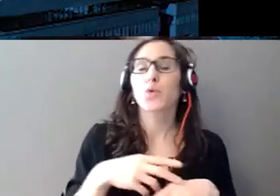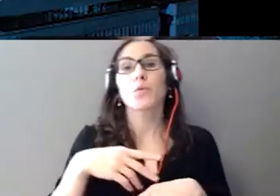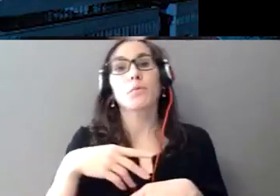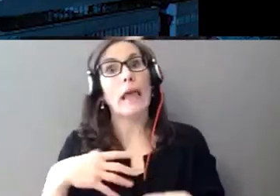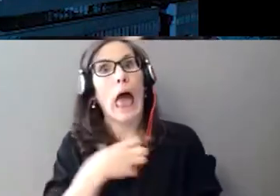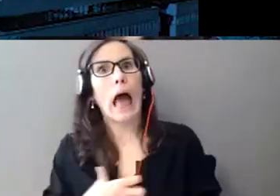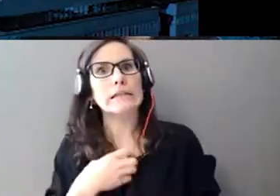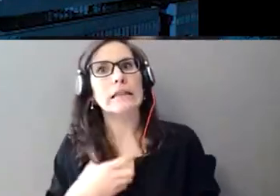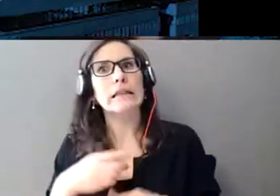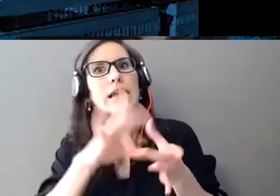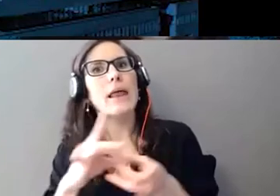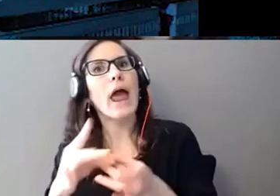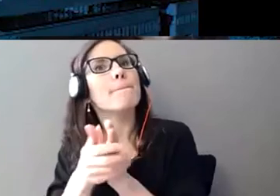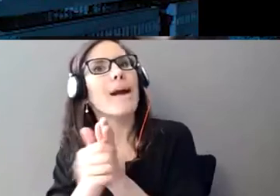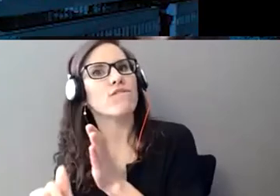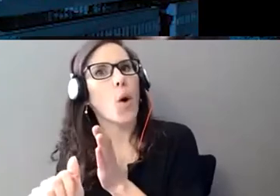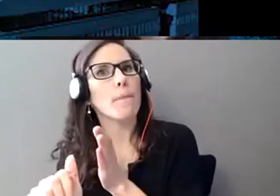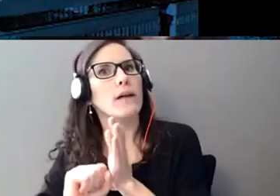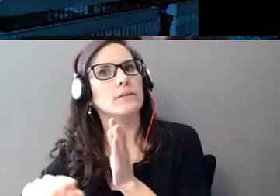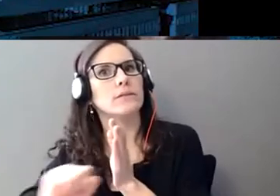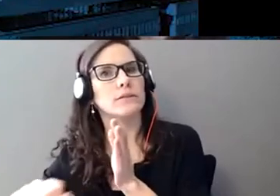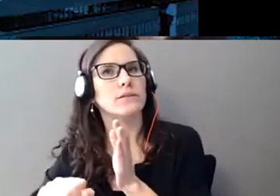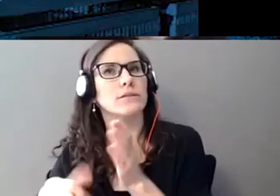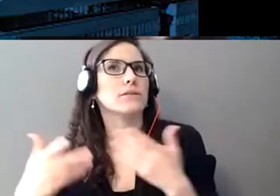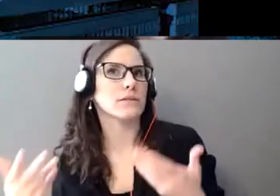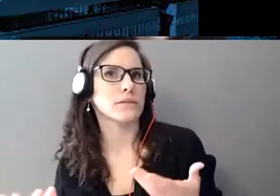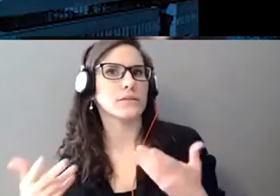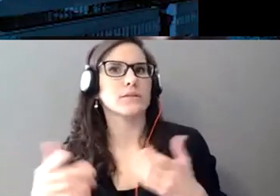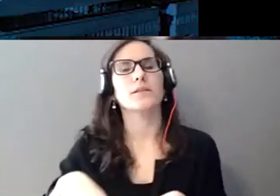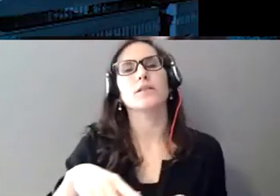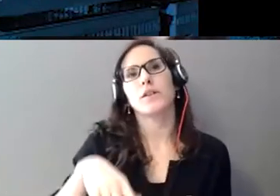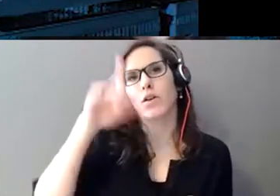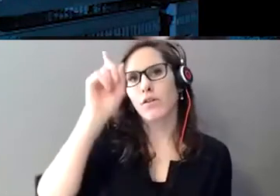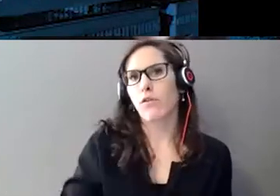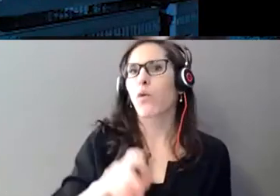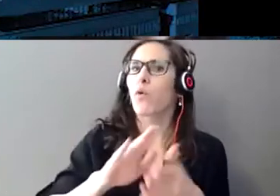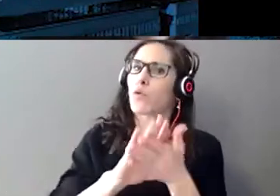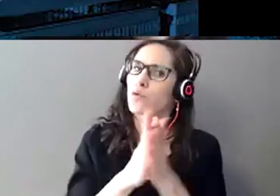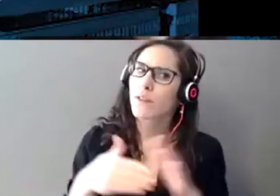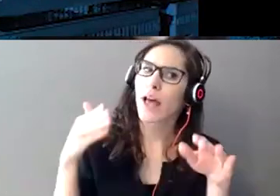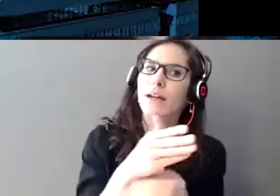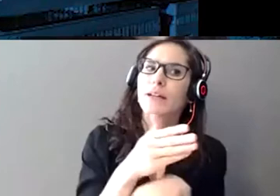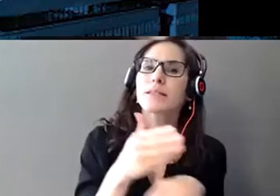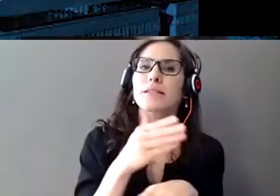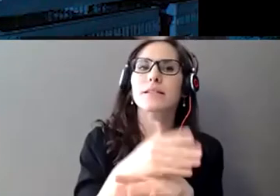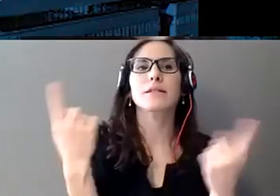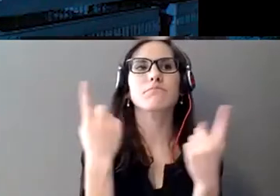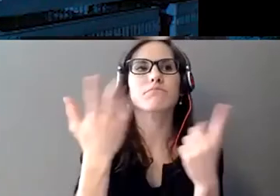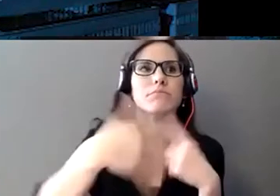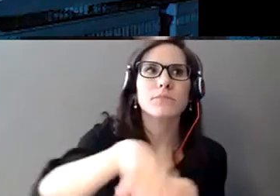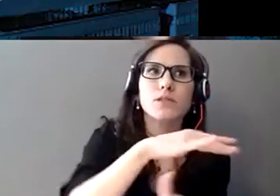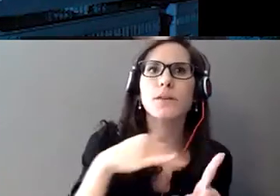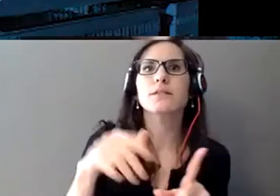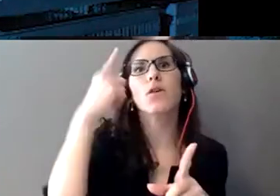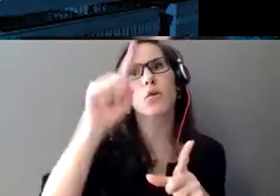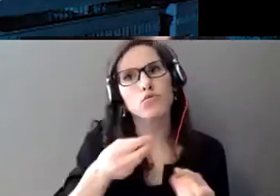donc évaluer le besoin c'est de rendre accessible la mise en place d'une situation pour avoir un taux de réussite